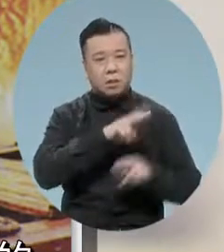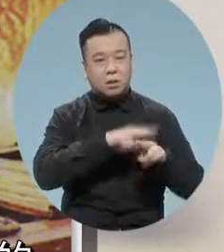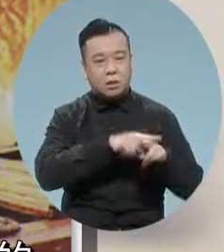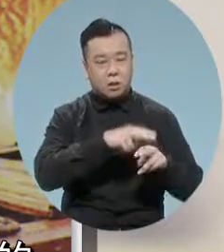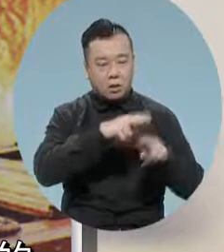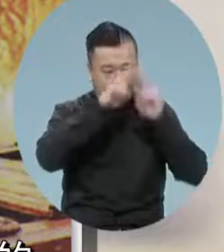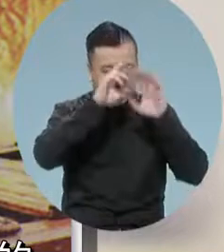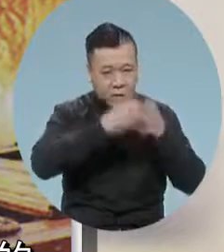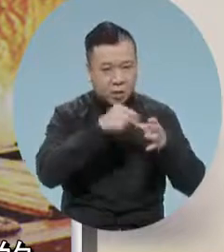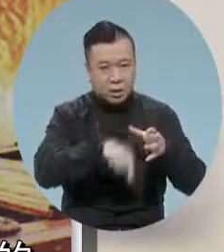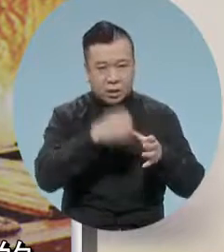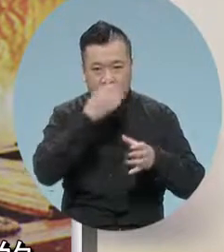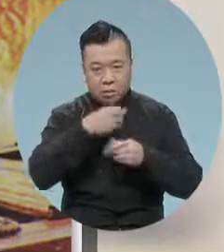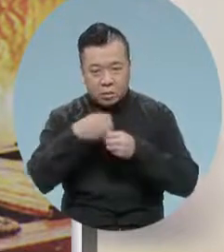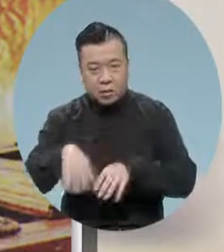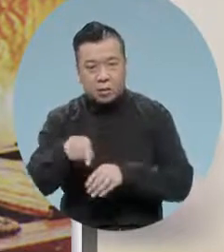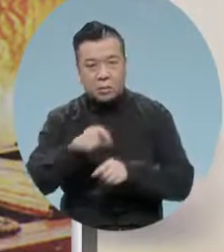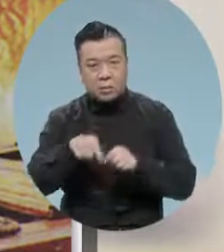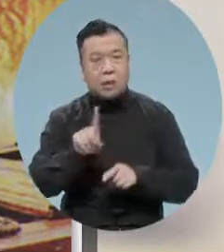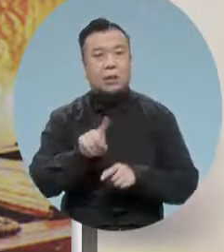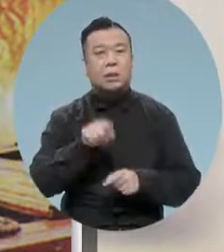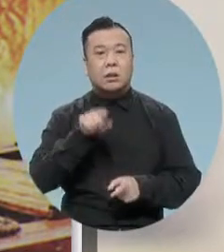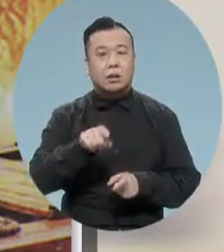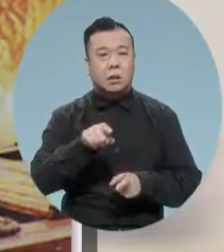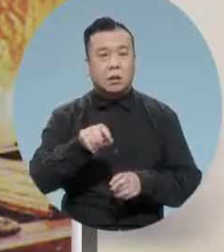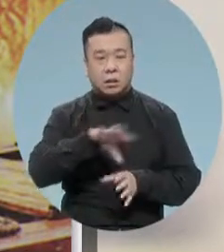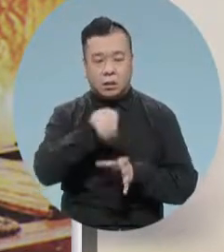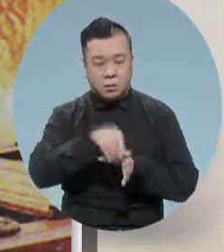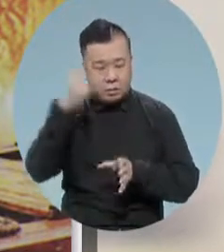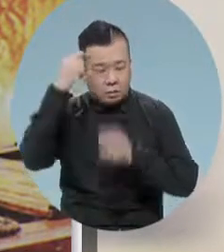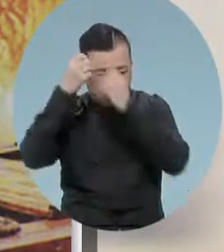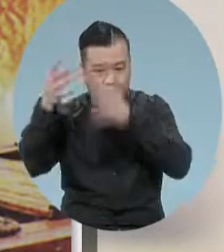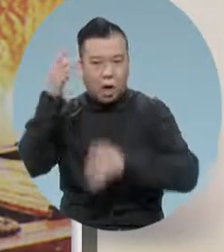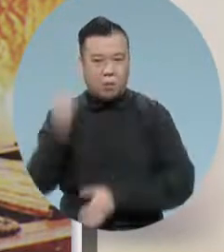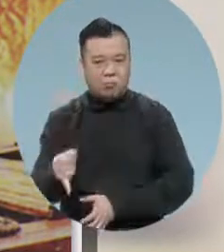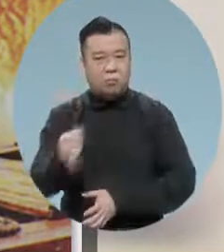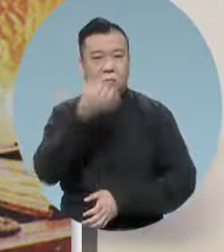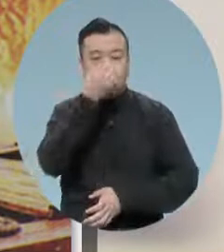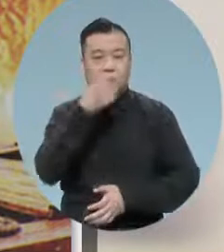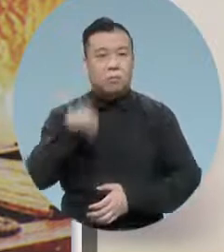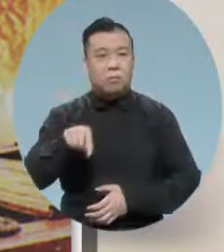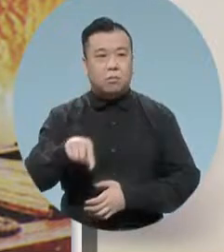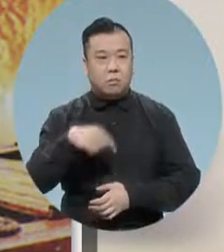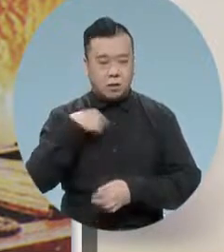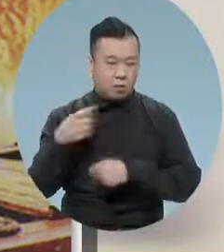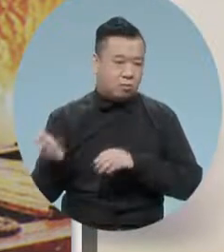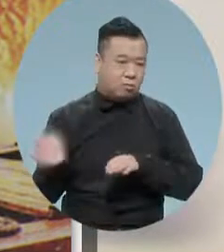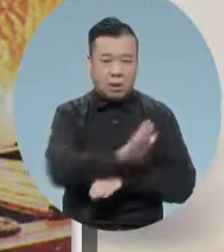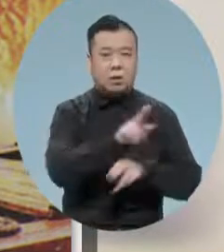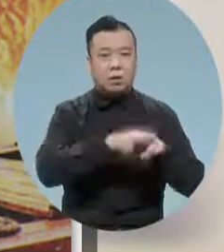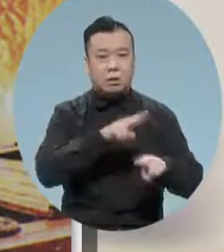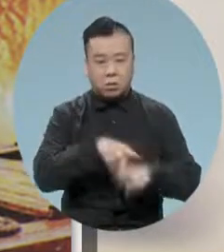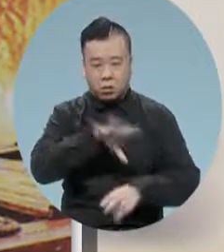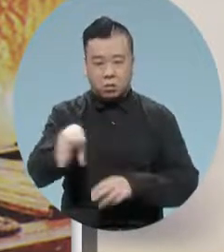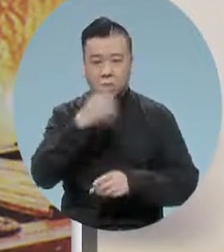產黨今後喺香港要解決嘅係一個整個意識形態嘅一個歸屬嘅問題。佢